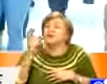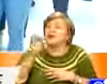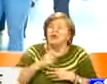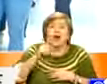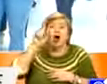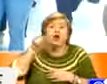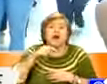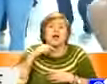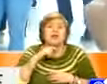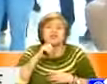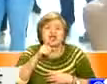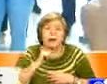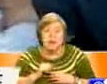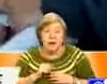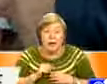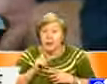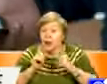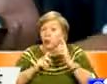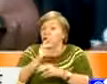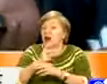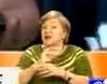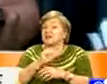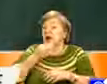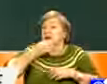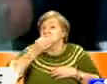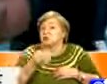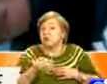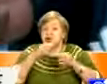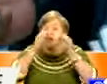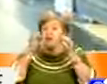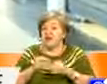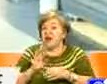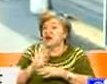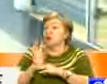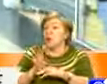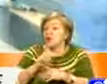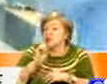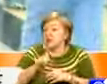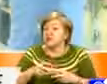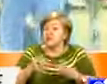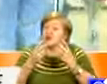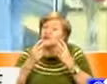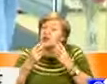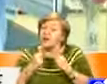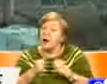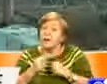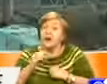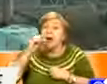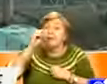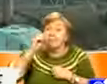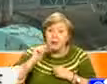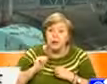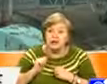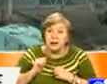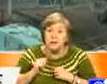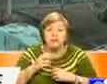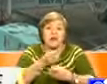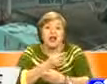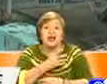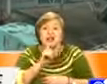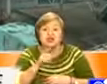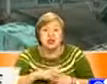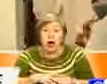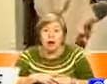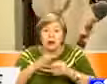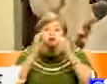decembrie, dar sunt și țări care consideră că certificatul COVID trebuie să aibă o valabilitate mult mai mică. Spre exemplu, în Grecia el e valabil